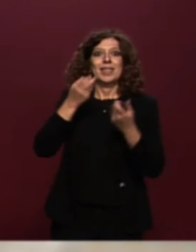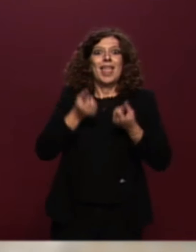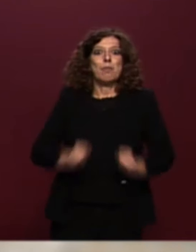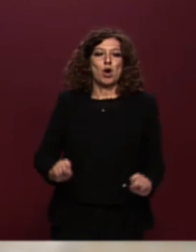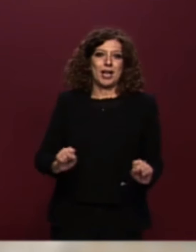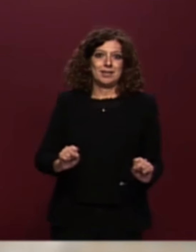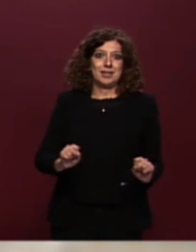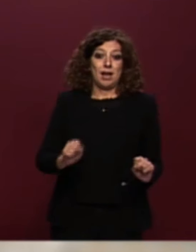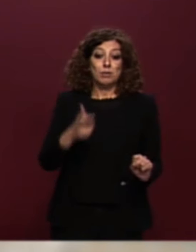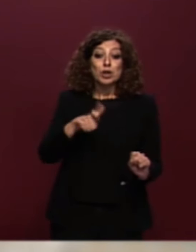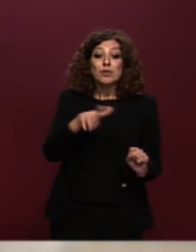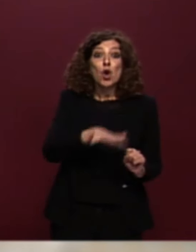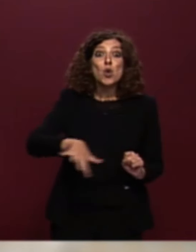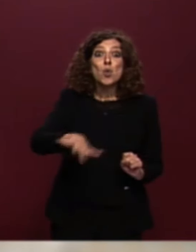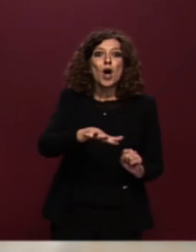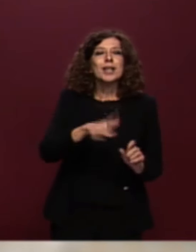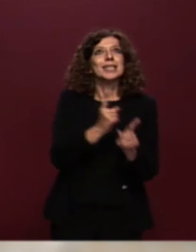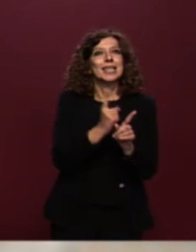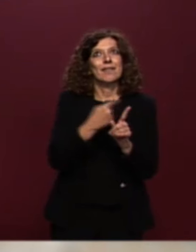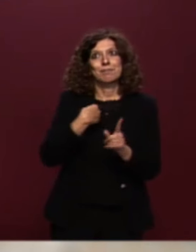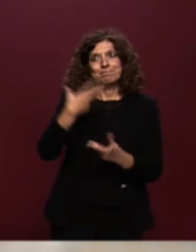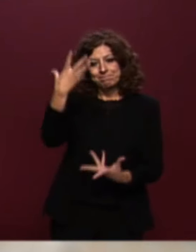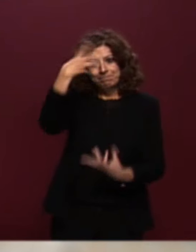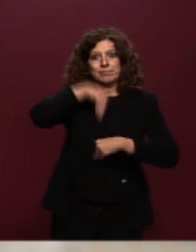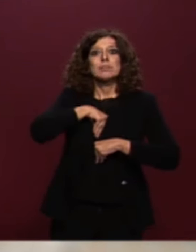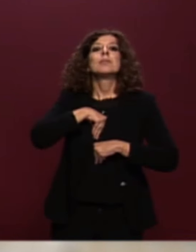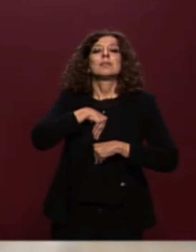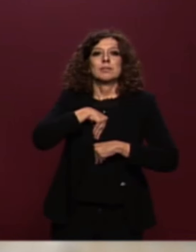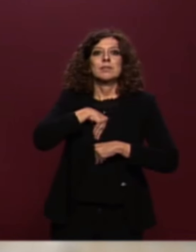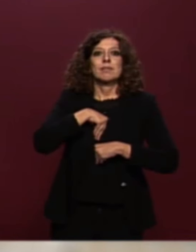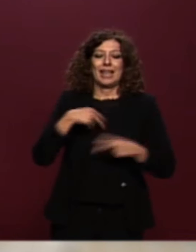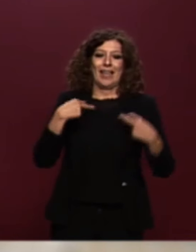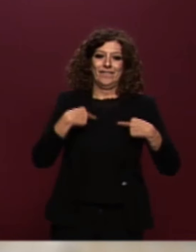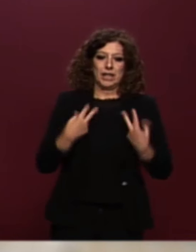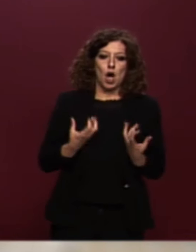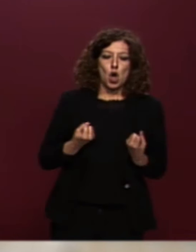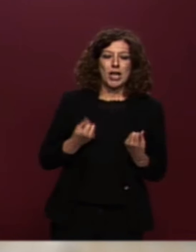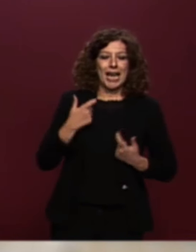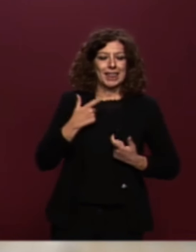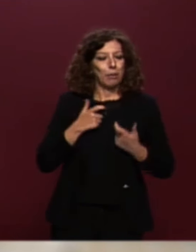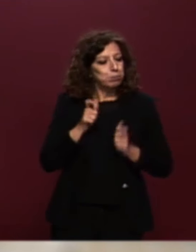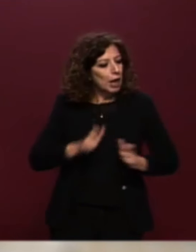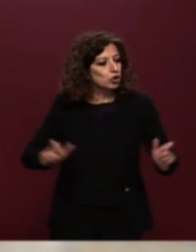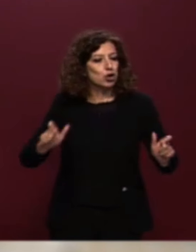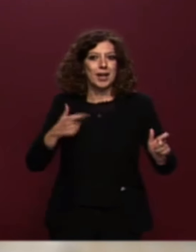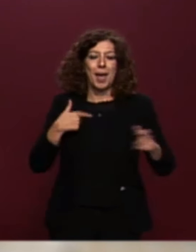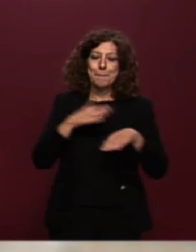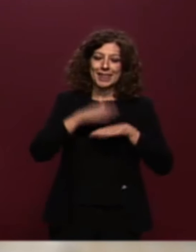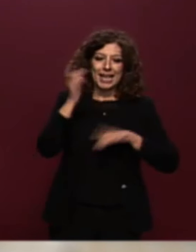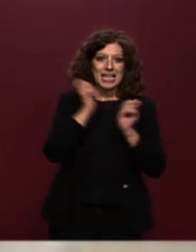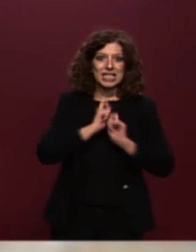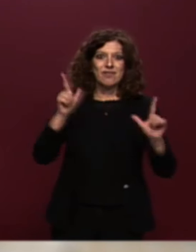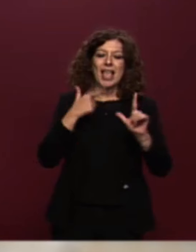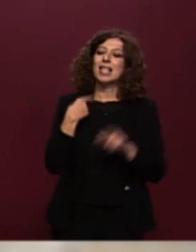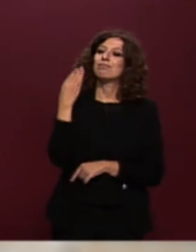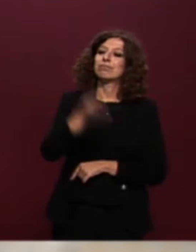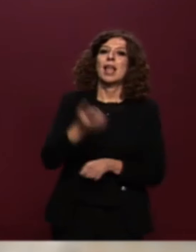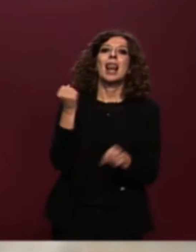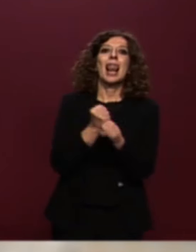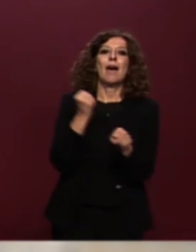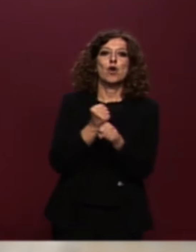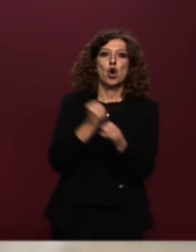questi luoghi si appropriano di temi che riguardano veramente la vita concreta delle persone. persone che la mattina si svegliano per andare a